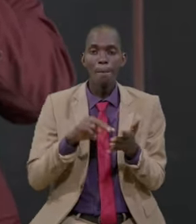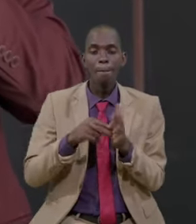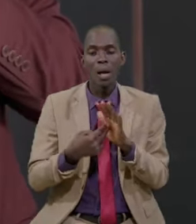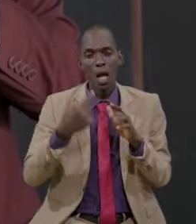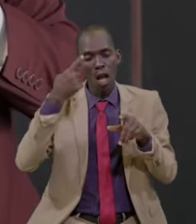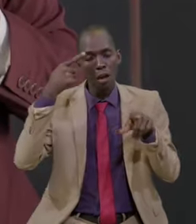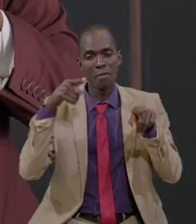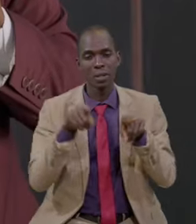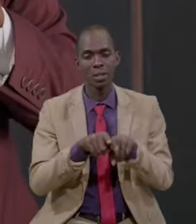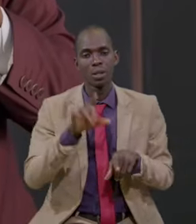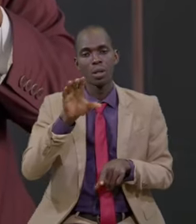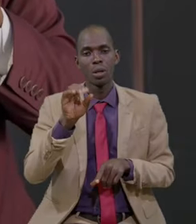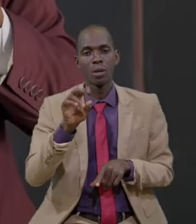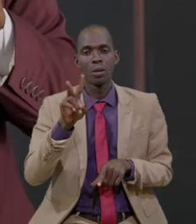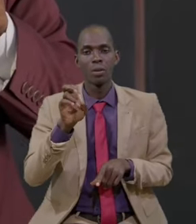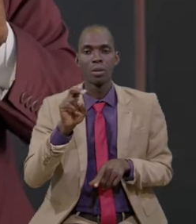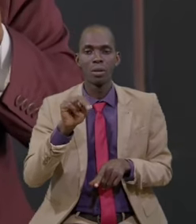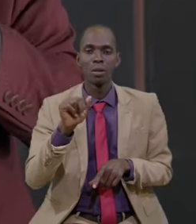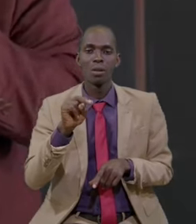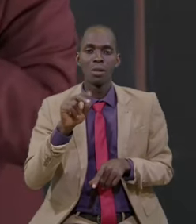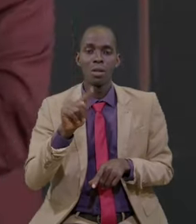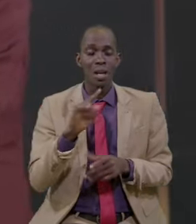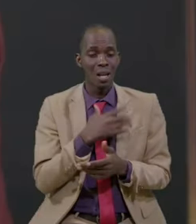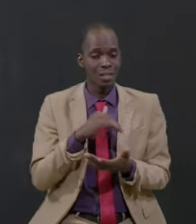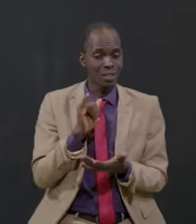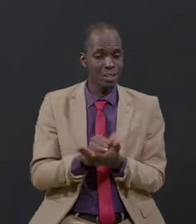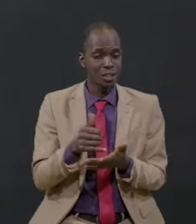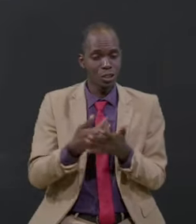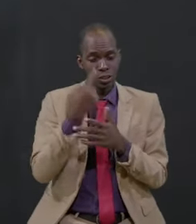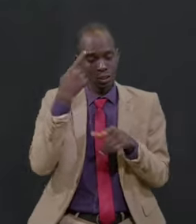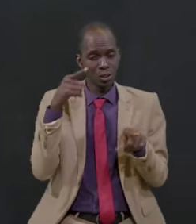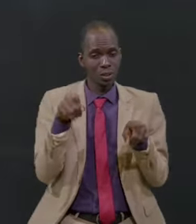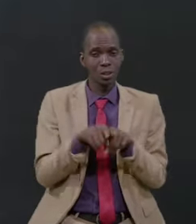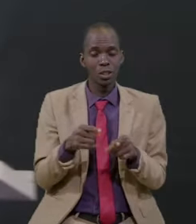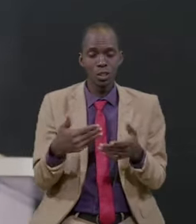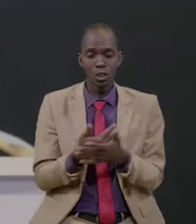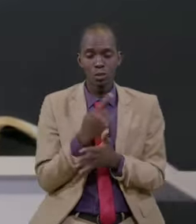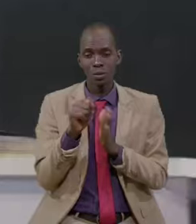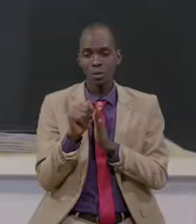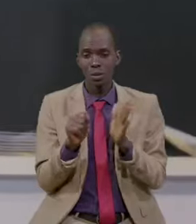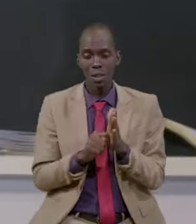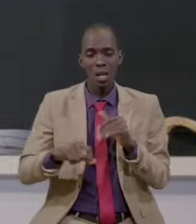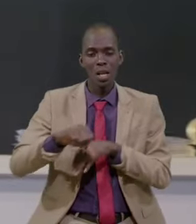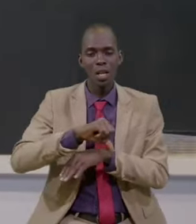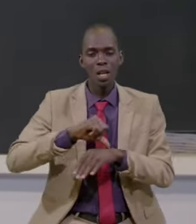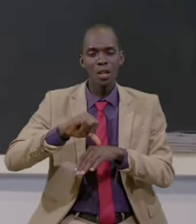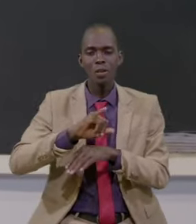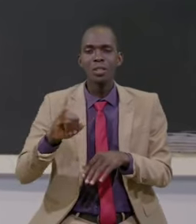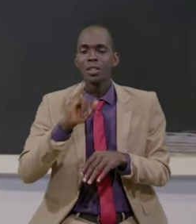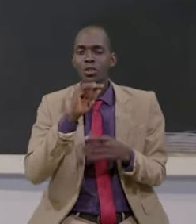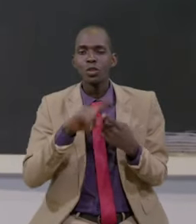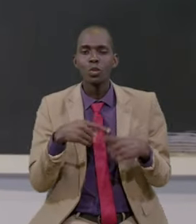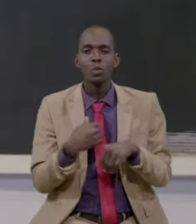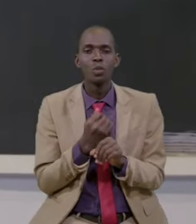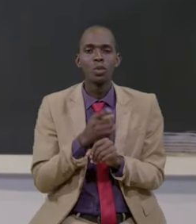de la Nouvelle Alliance. Et l'onction de la Nouvelle Alliance du Nouveau Testament, c'est pour nous amener